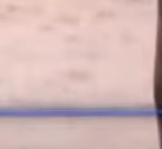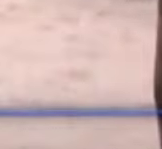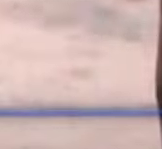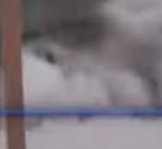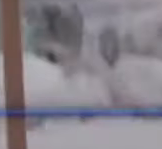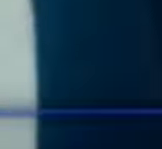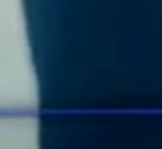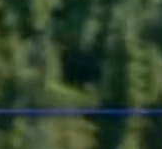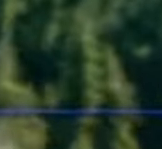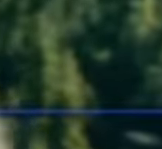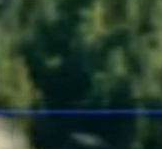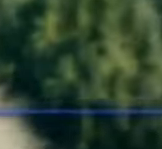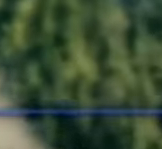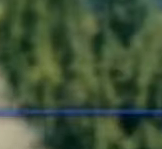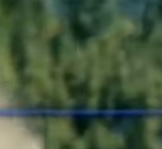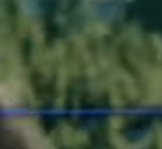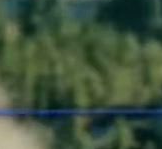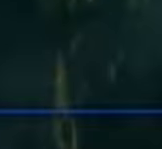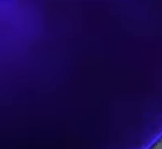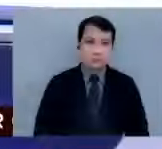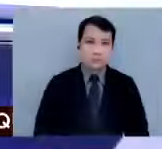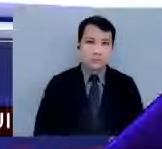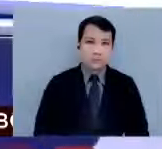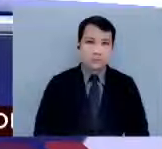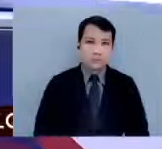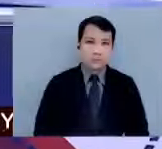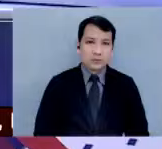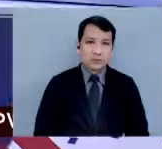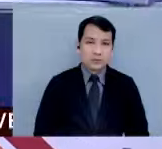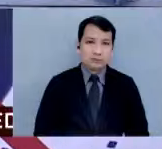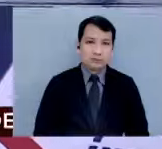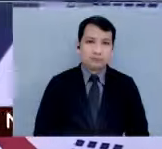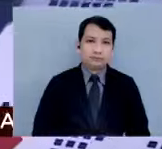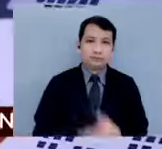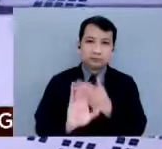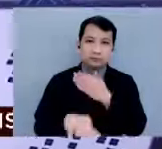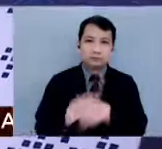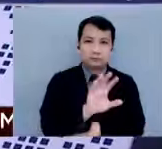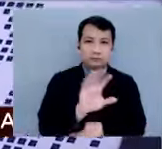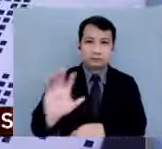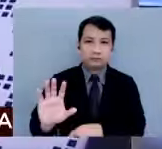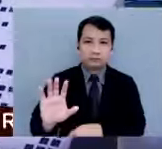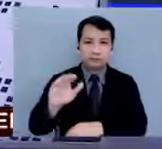Airbender extended ng dalawa pang seasons. Magbabalik pa ang Frontline Tonight.